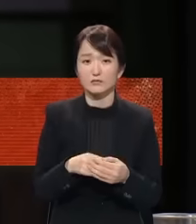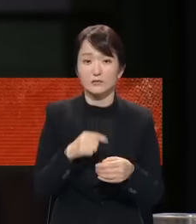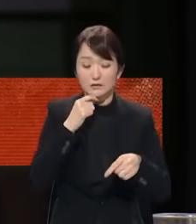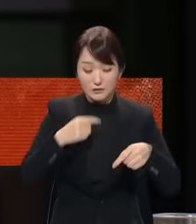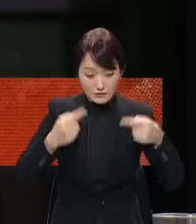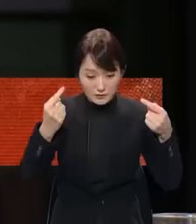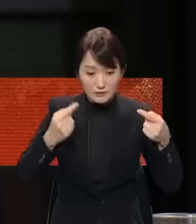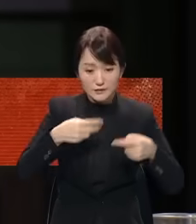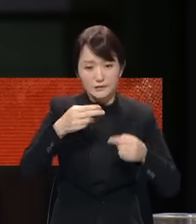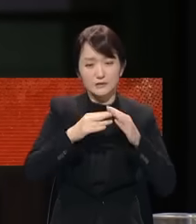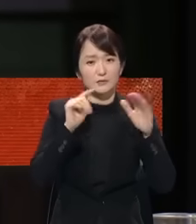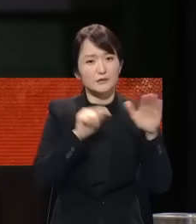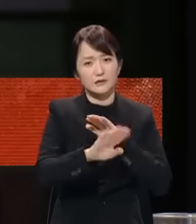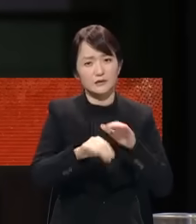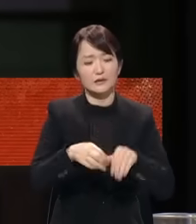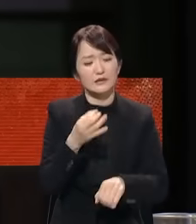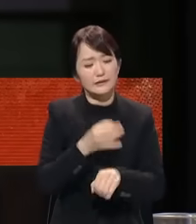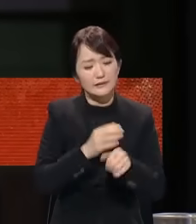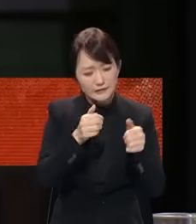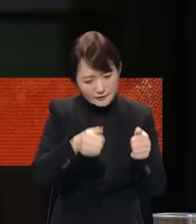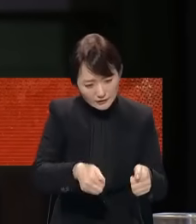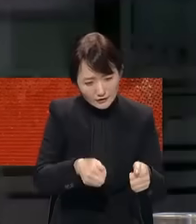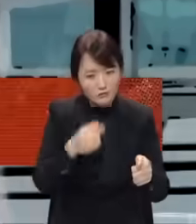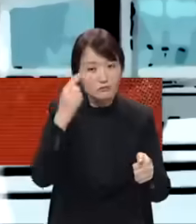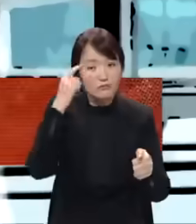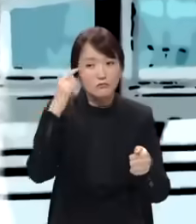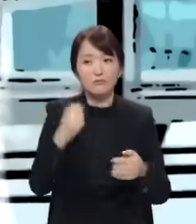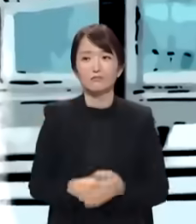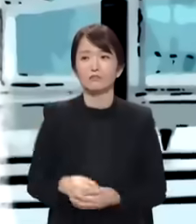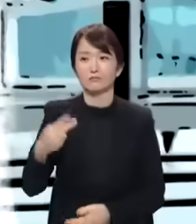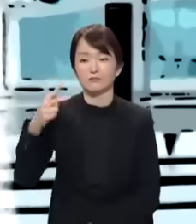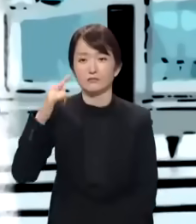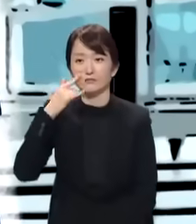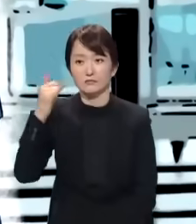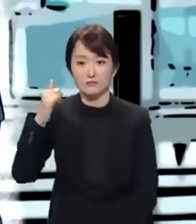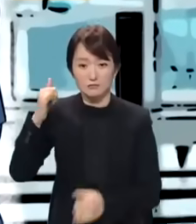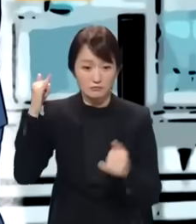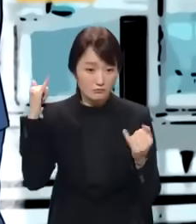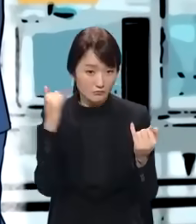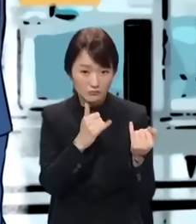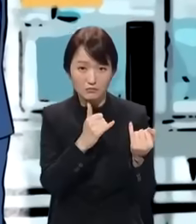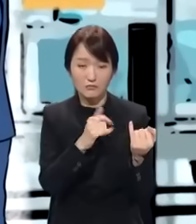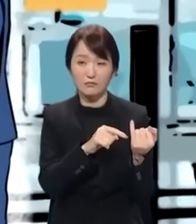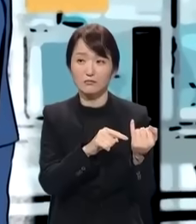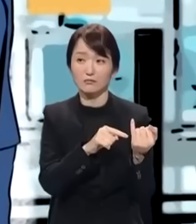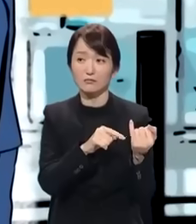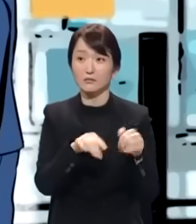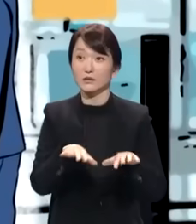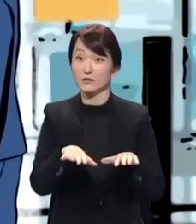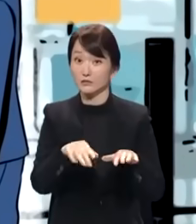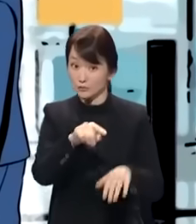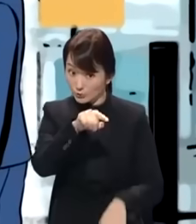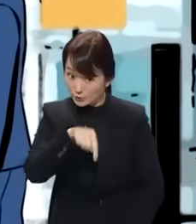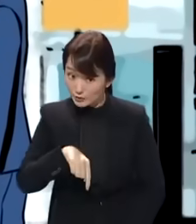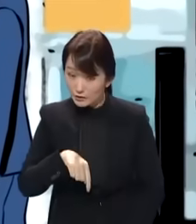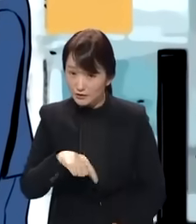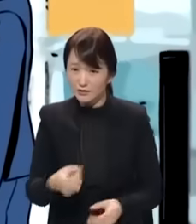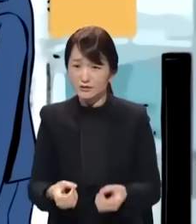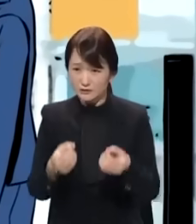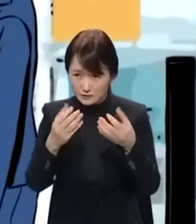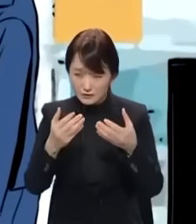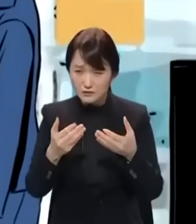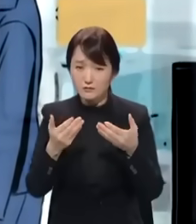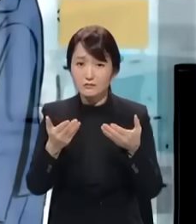간단히 인사만 드려야겠다 이렇게 생각하고 있었습니다. 그런데 최근에 시부모님으로부터 연락이 왔는데요. 이번에 올 거지? 제사 드려야